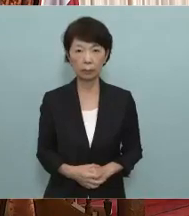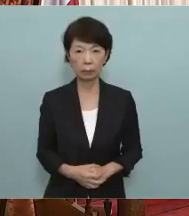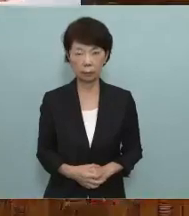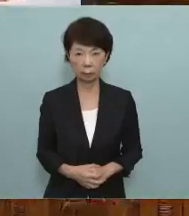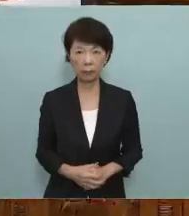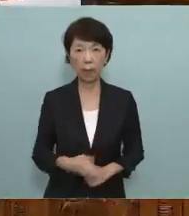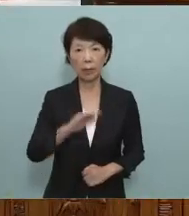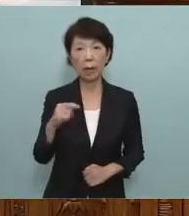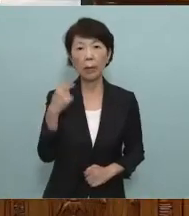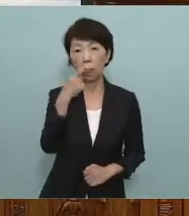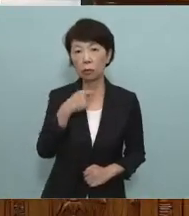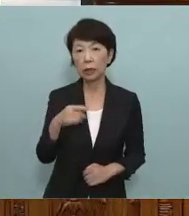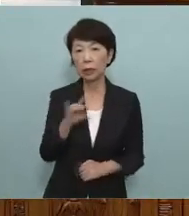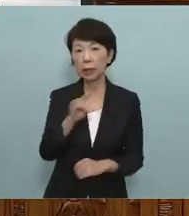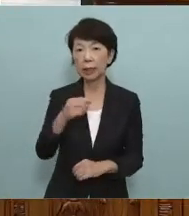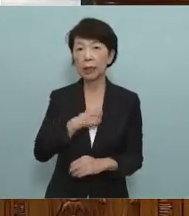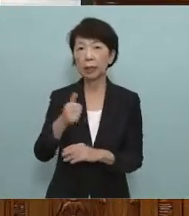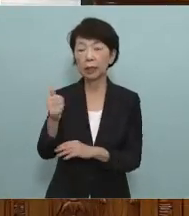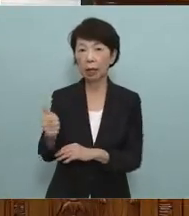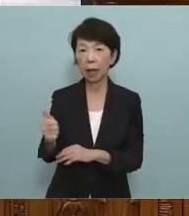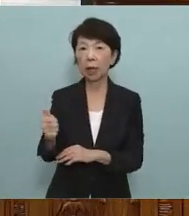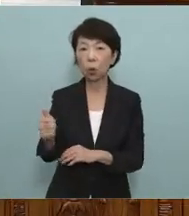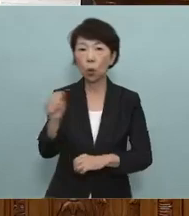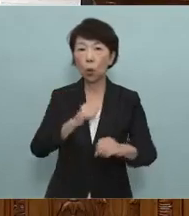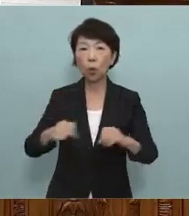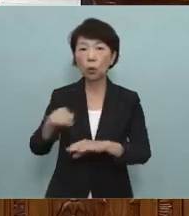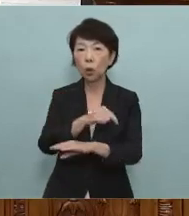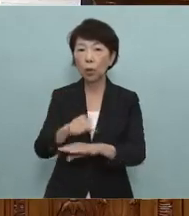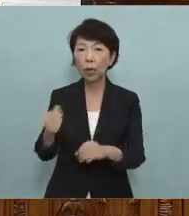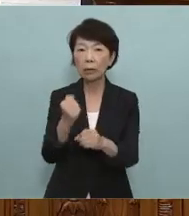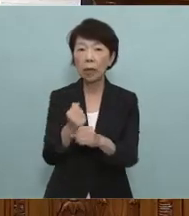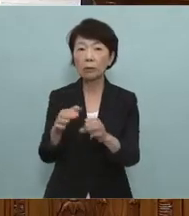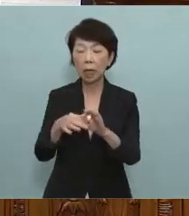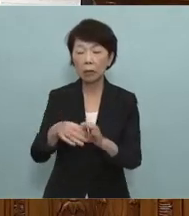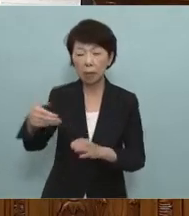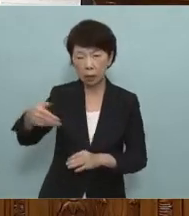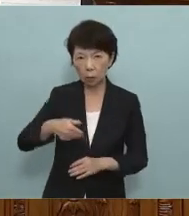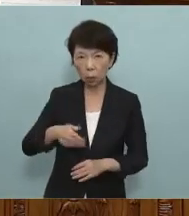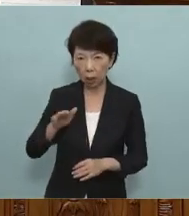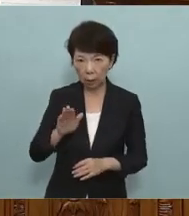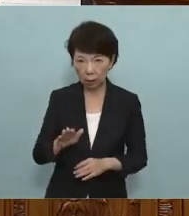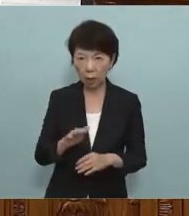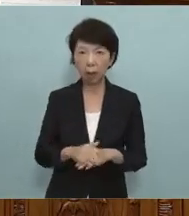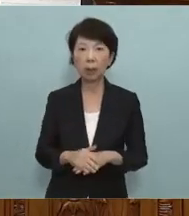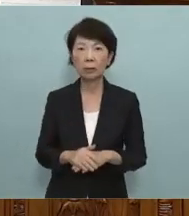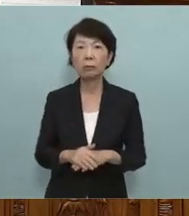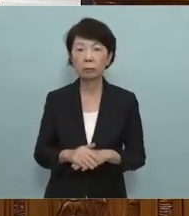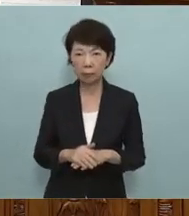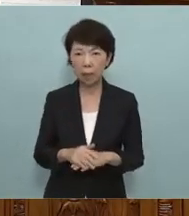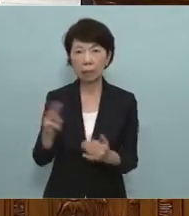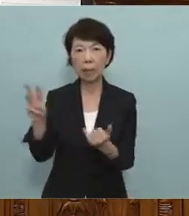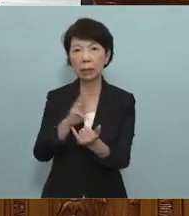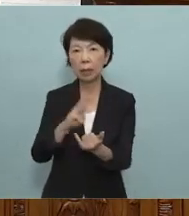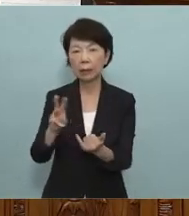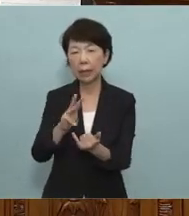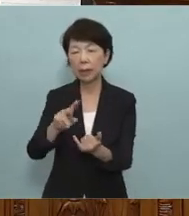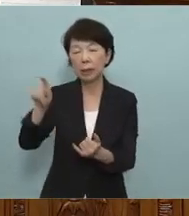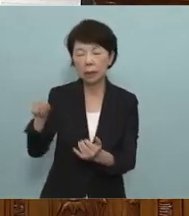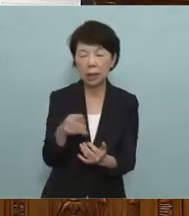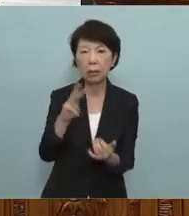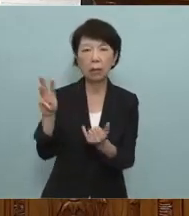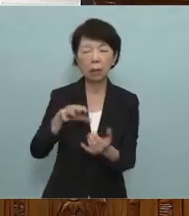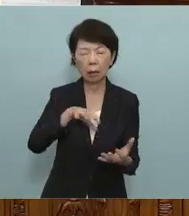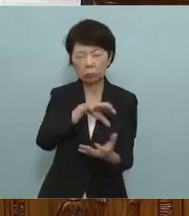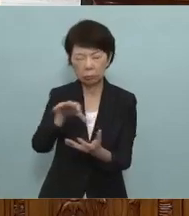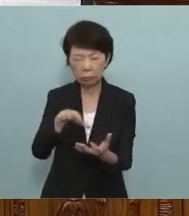山口那津男議員からタイムラインの作成についてお尋ねがありました。激甚化頻発化する自然災害による